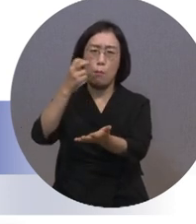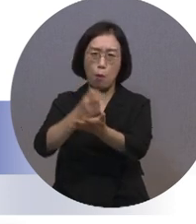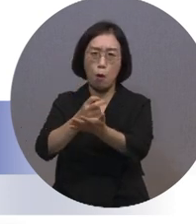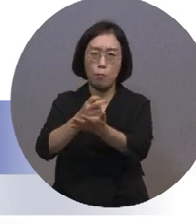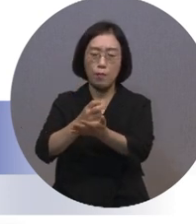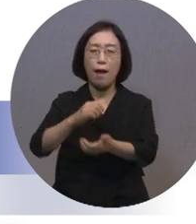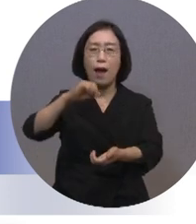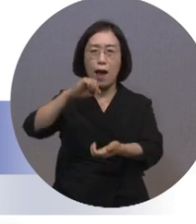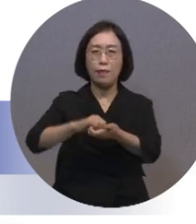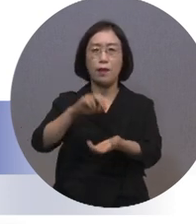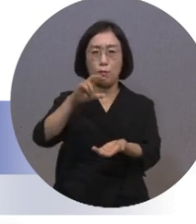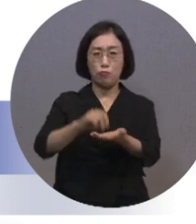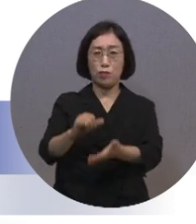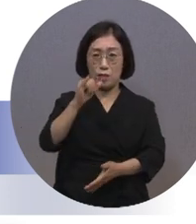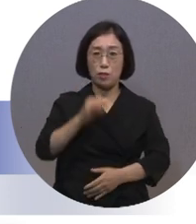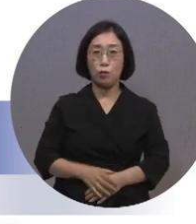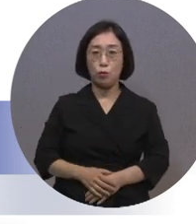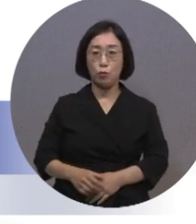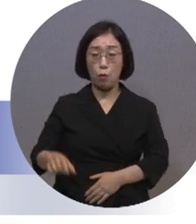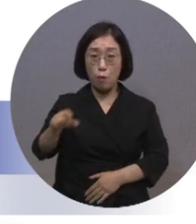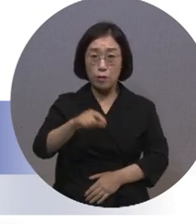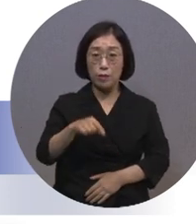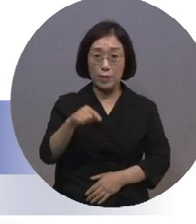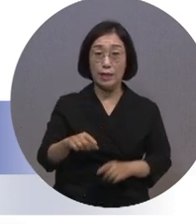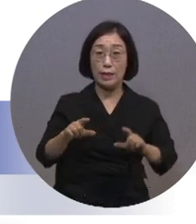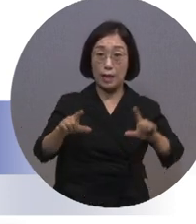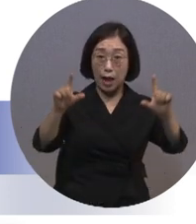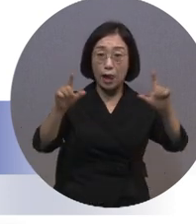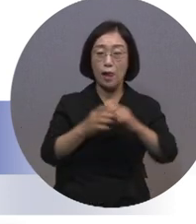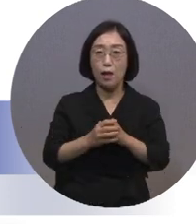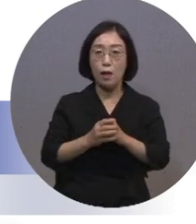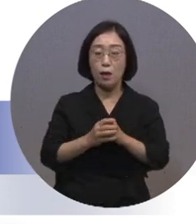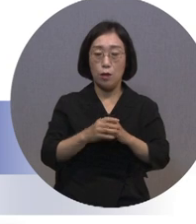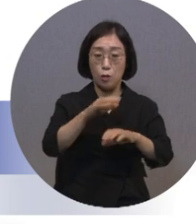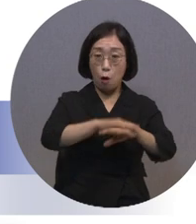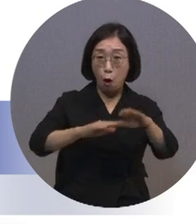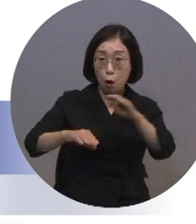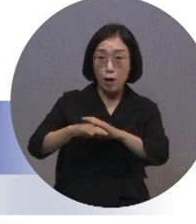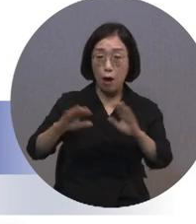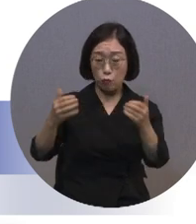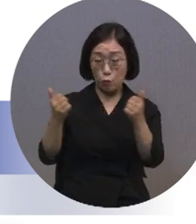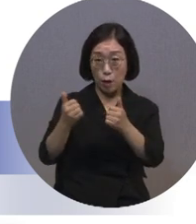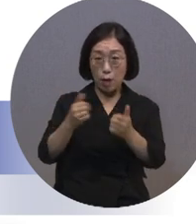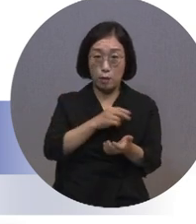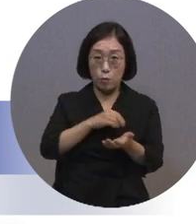있는데요 한편 이날 기자회견에는 여약 국회의원들이 함께